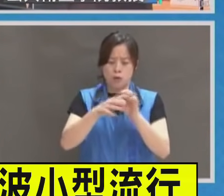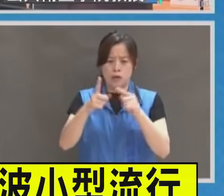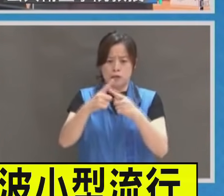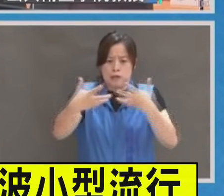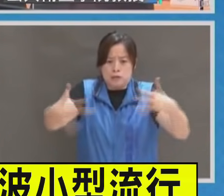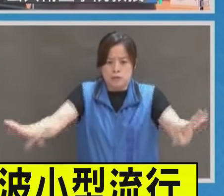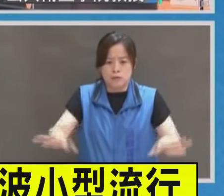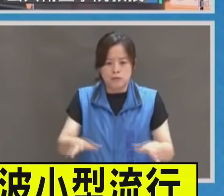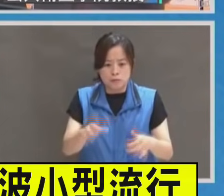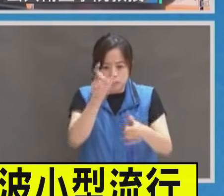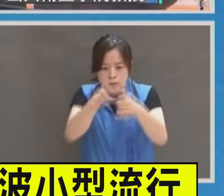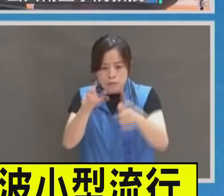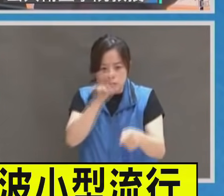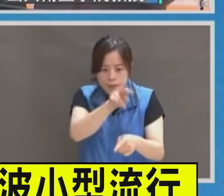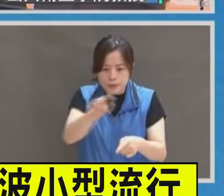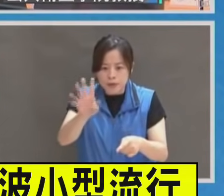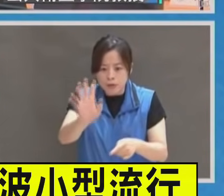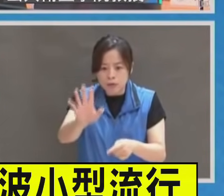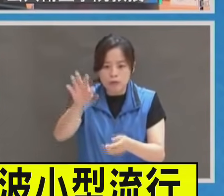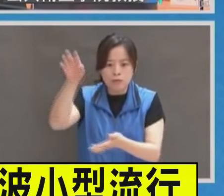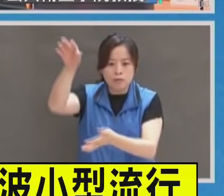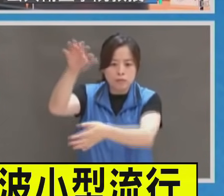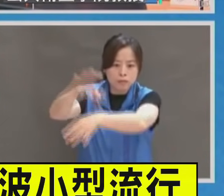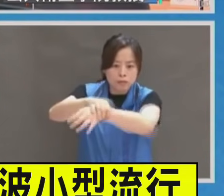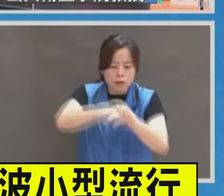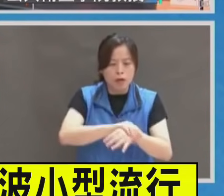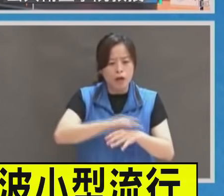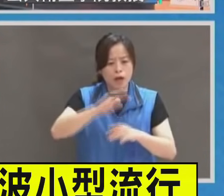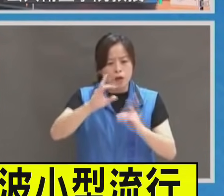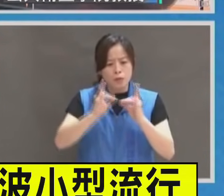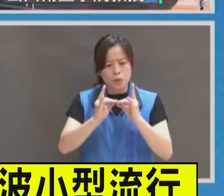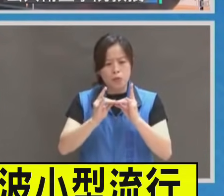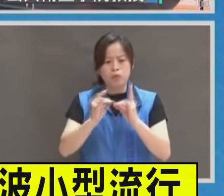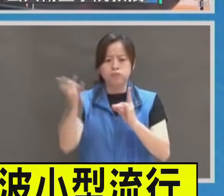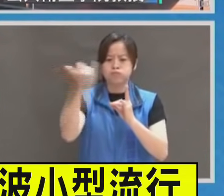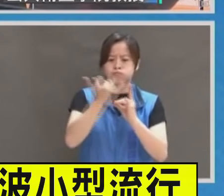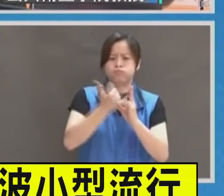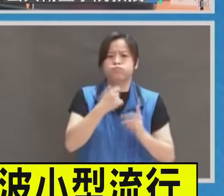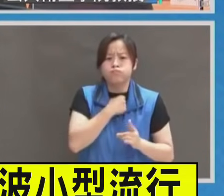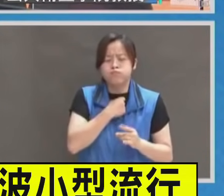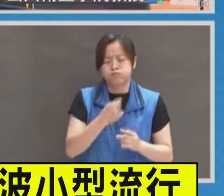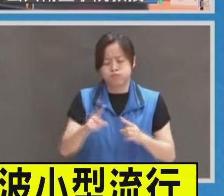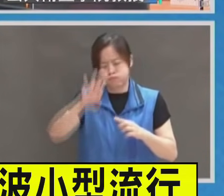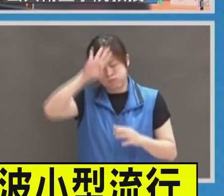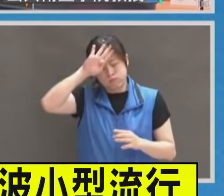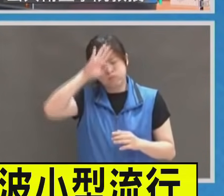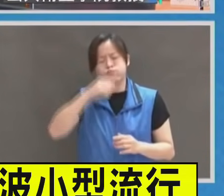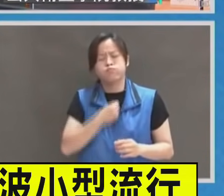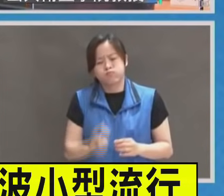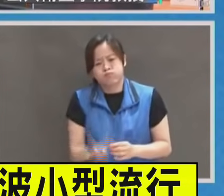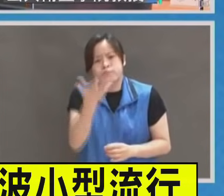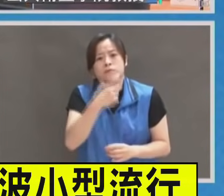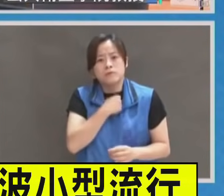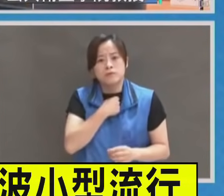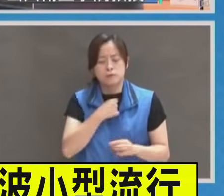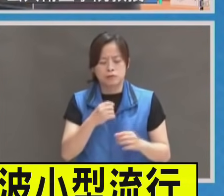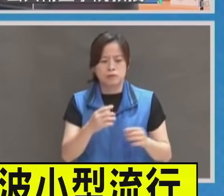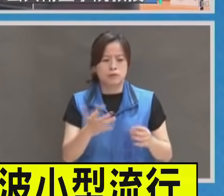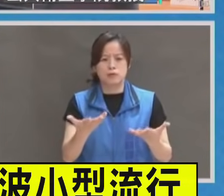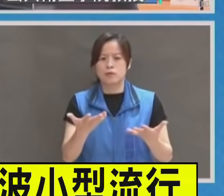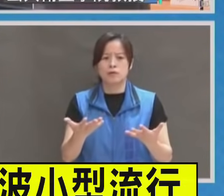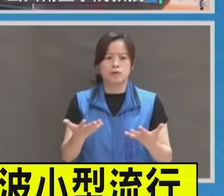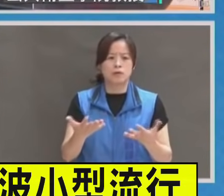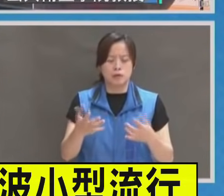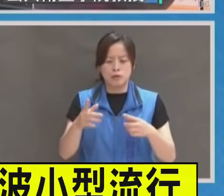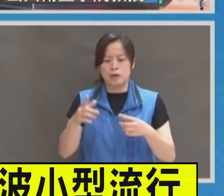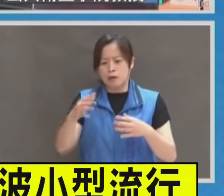ICU 也就紫色的部分，红紫色的部分也会，橘红色的部分也会往上增，所以这是我